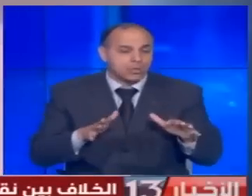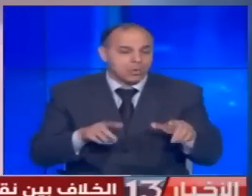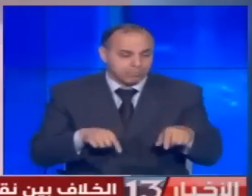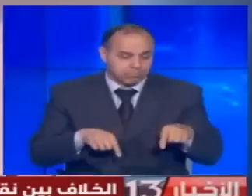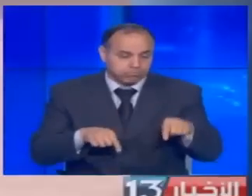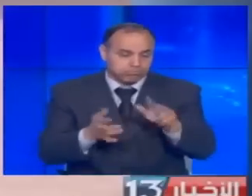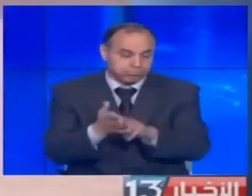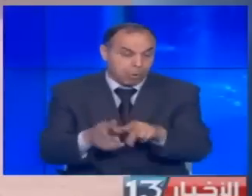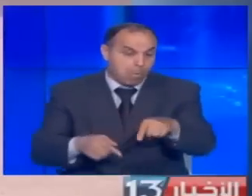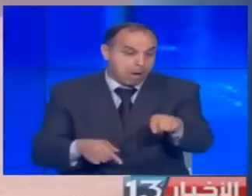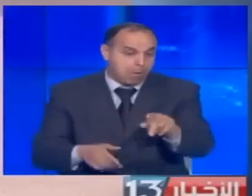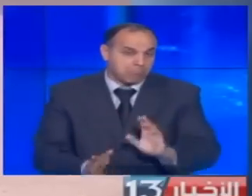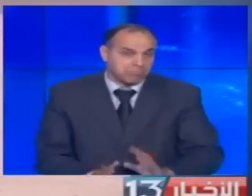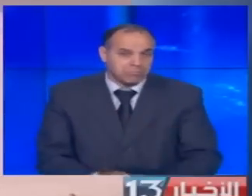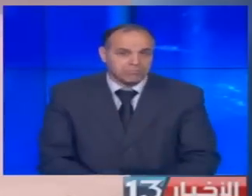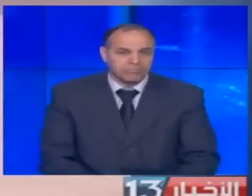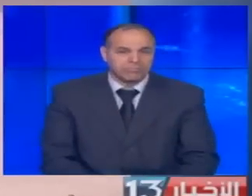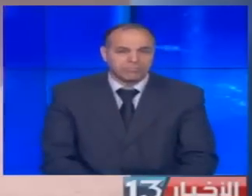المفعول